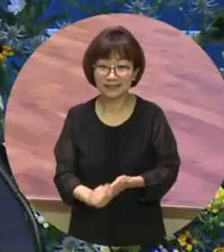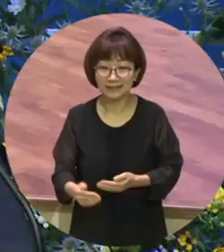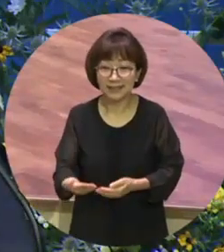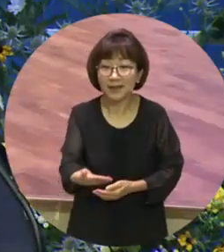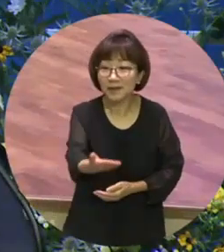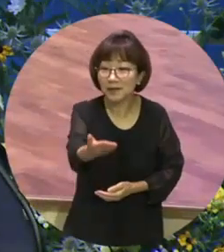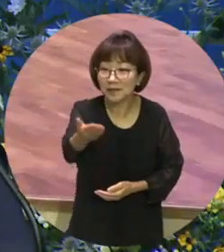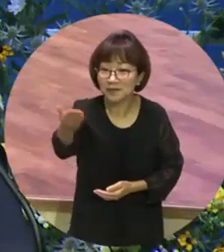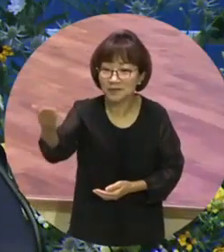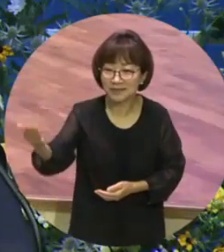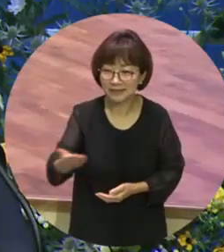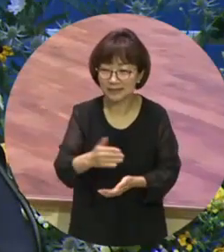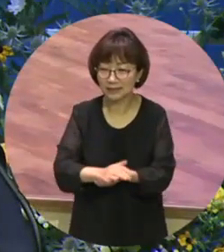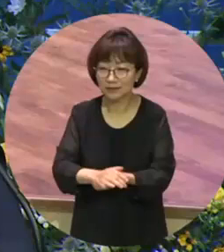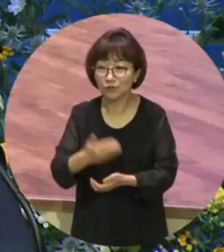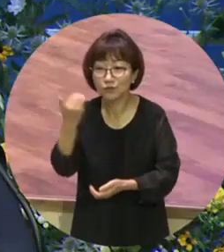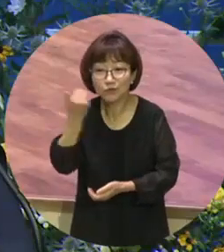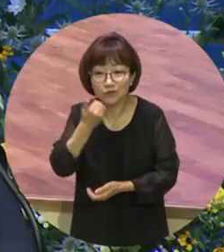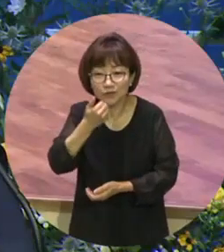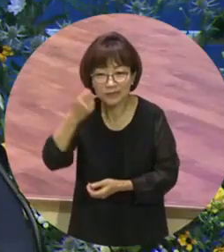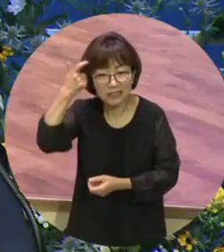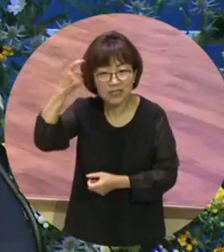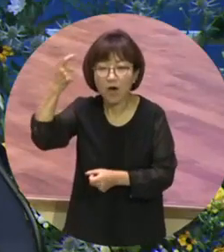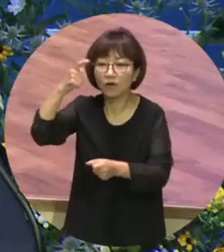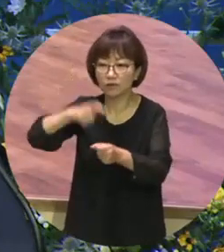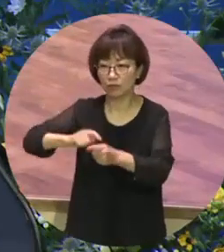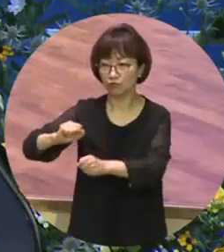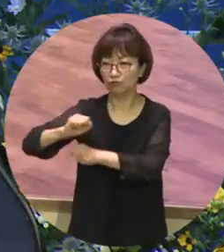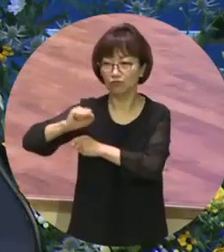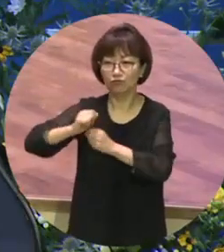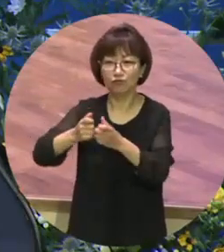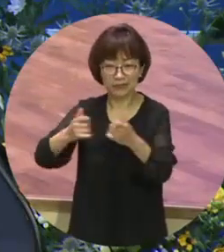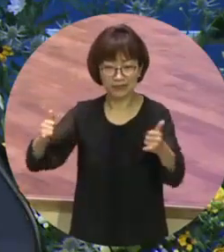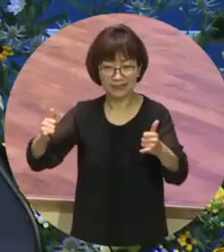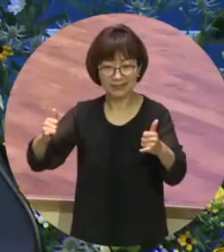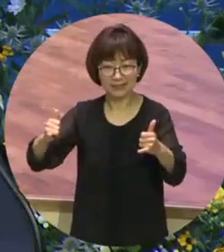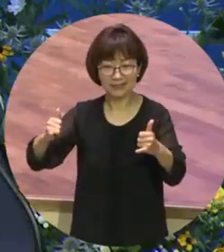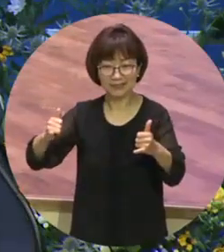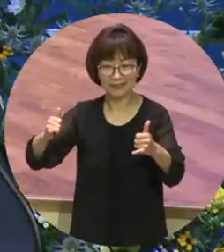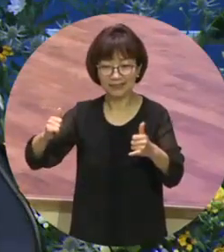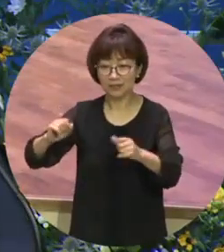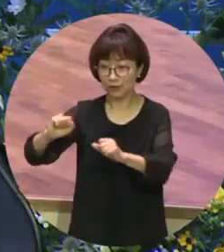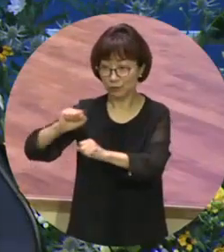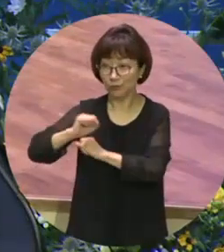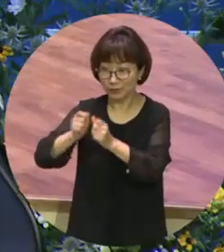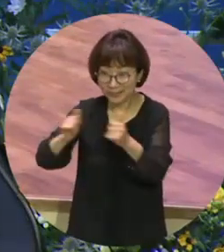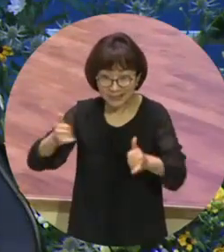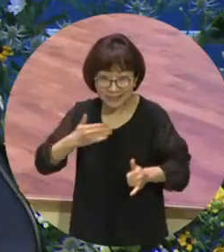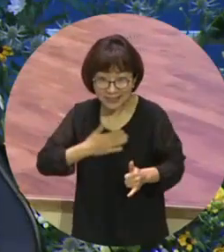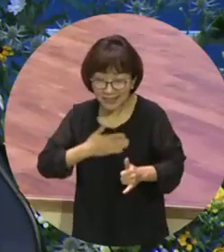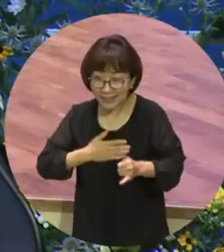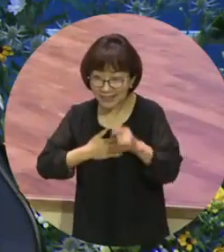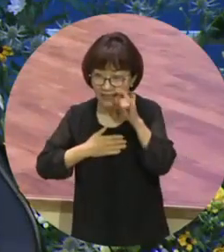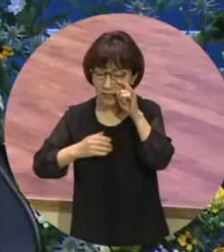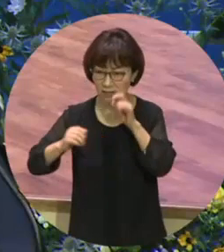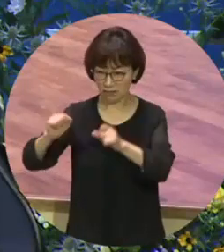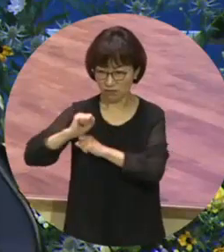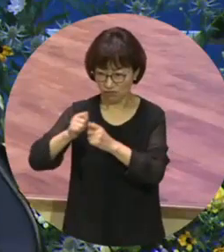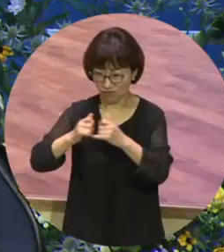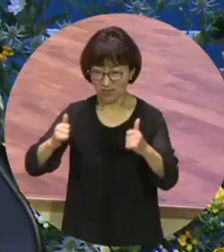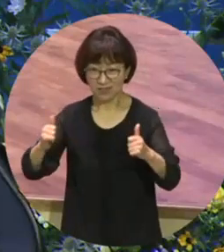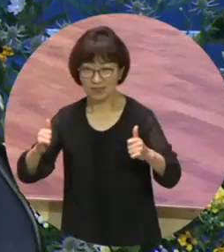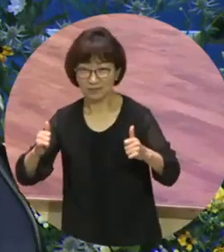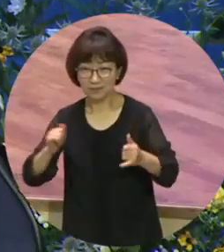하나님 앞에서 영적 군사입니다. 아시겠어요? 군인 자세, 군인. 군인 중에도 유디티 아십니까? 제 전방에서